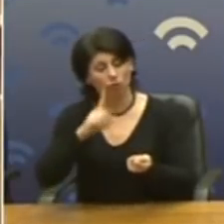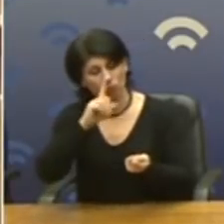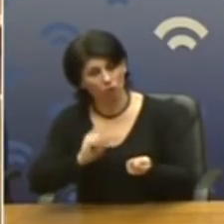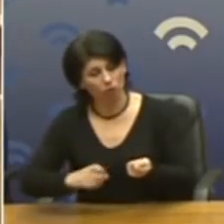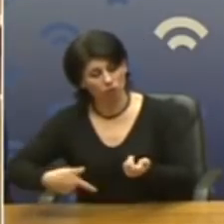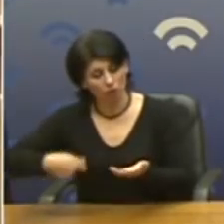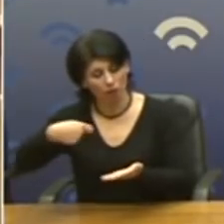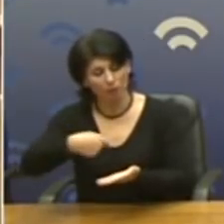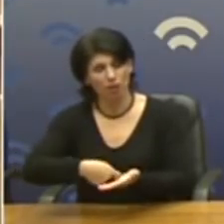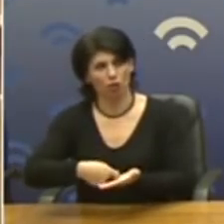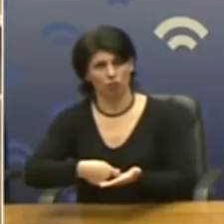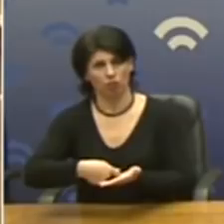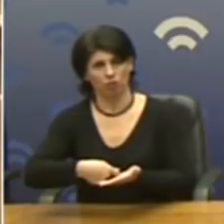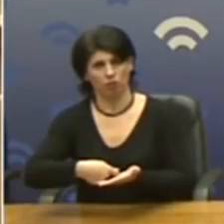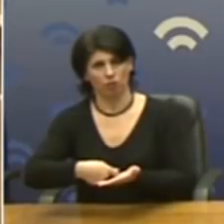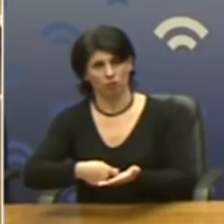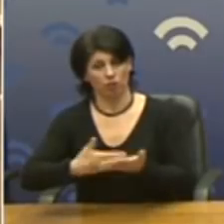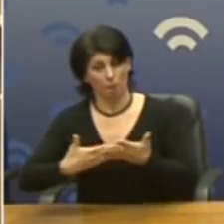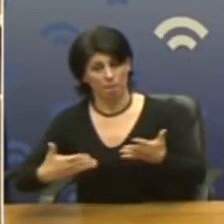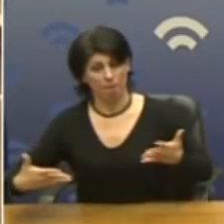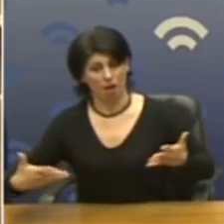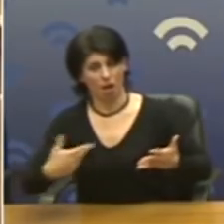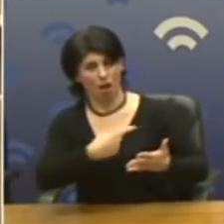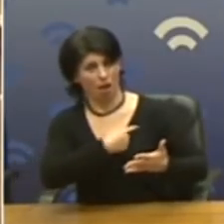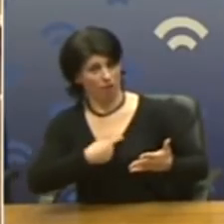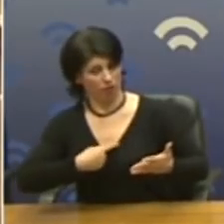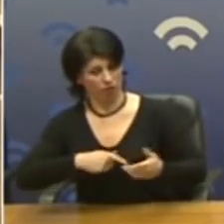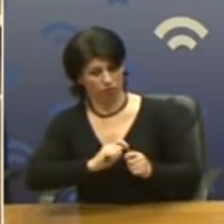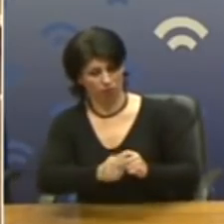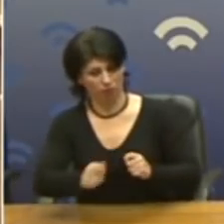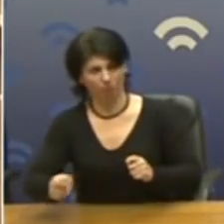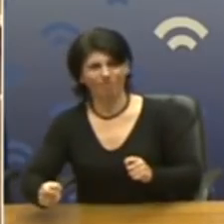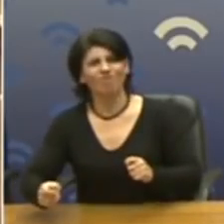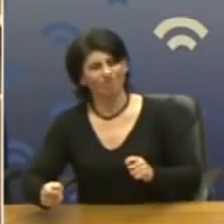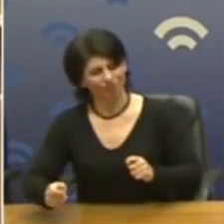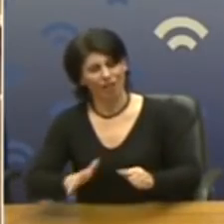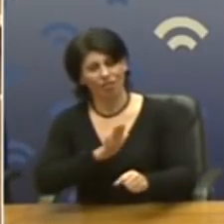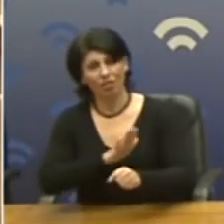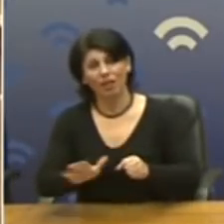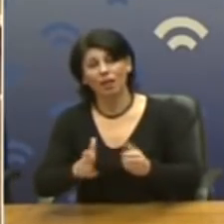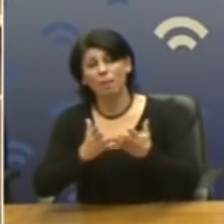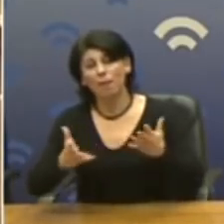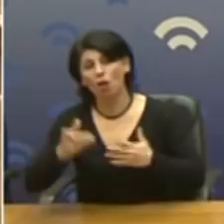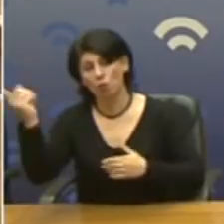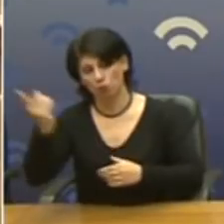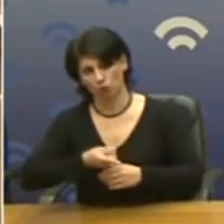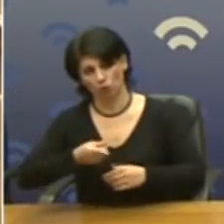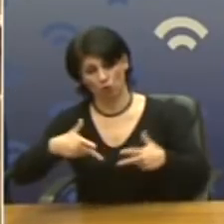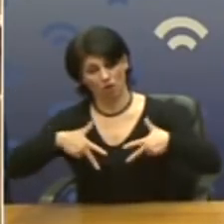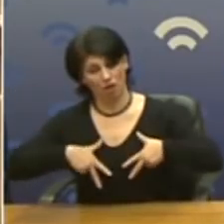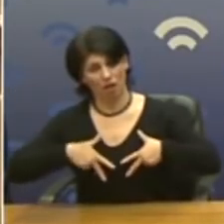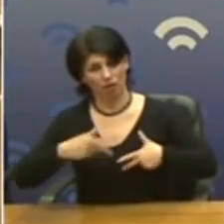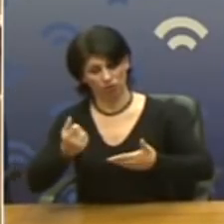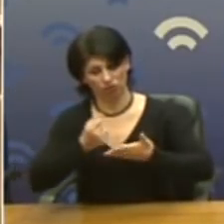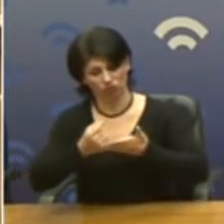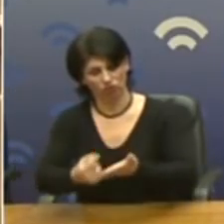να καταβάλει η μεγαλοεργοδοσία, θα καλύψεται κατά πολύ μεγάλο μέρος με κρατικό